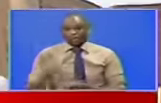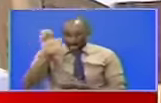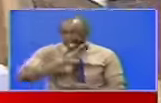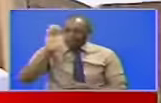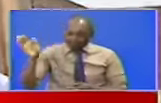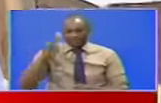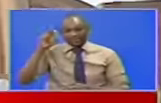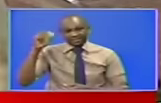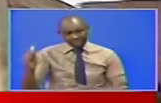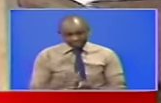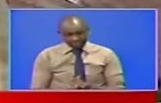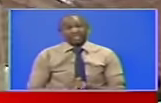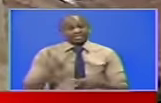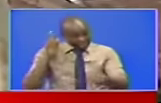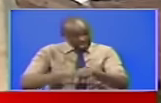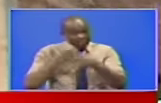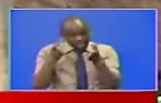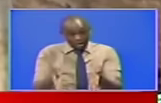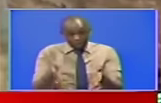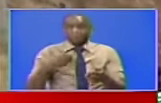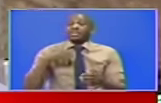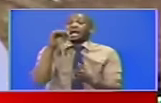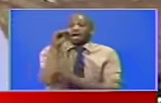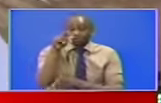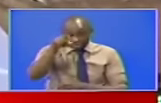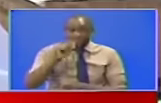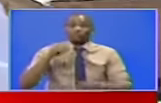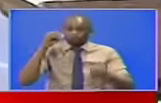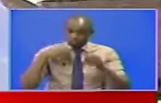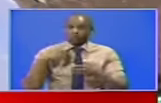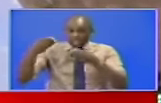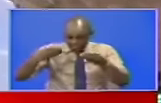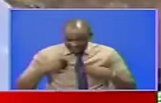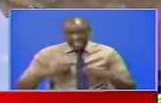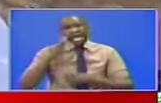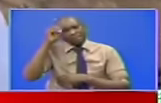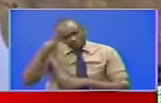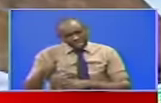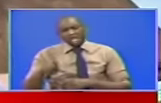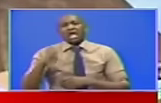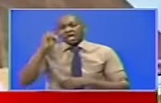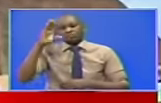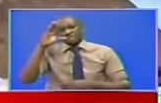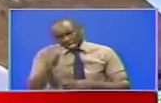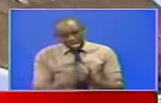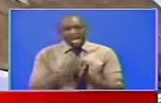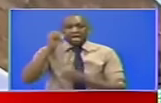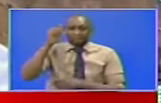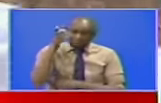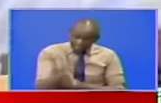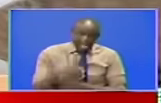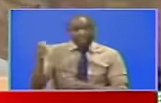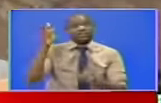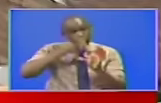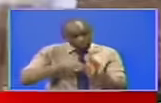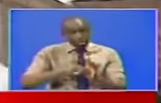Wiper. NASA. Hata safari hii mimi naomba mnipatie wajumbe wa MCA na wajumbe wengine waingie kwa